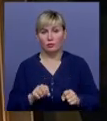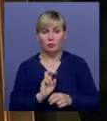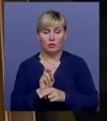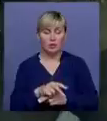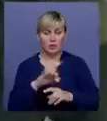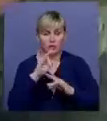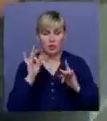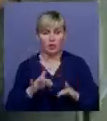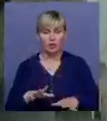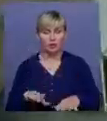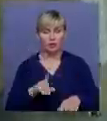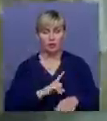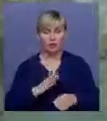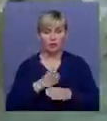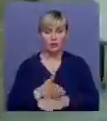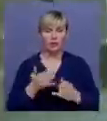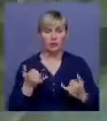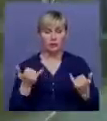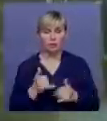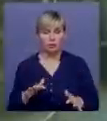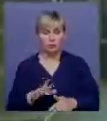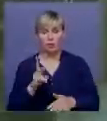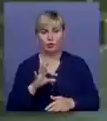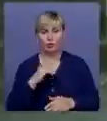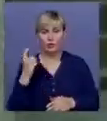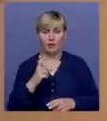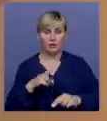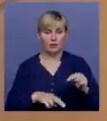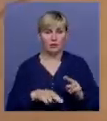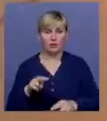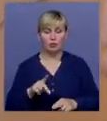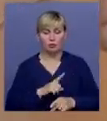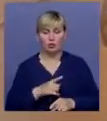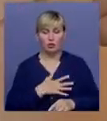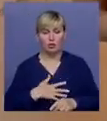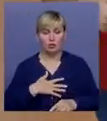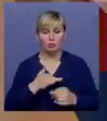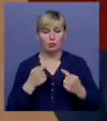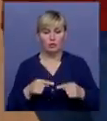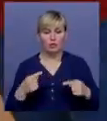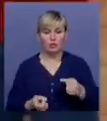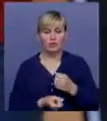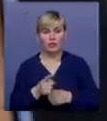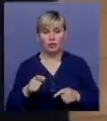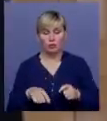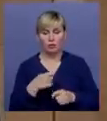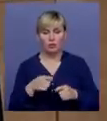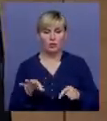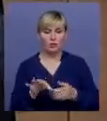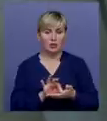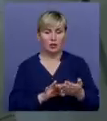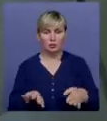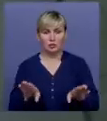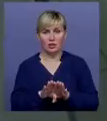неожиданном так вот и нашему визиту сегодня не удивились но владельцы объектов заметно нервничали у некоторых выявили нарушения лавочку пришлось